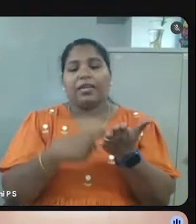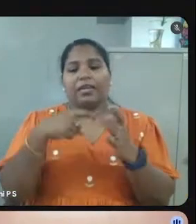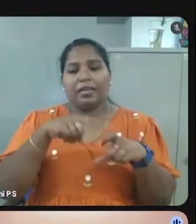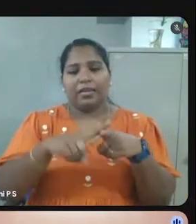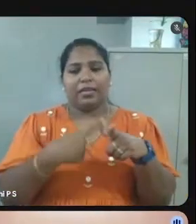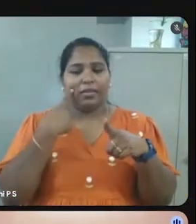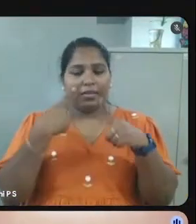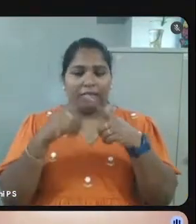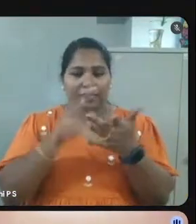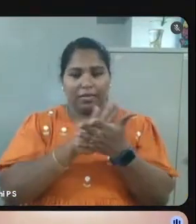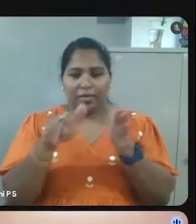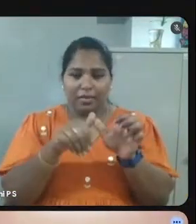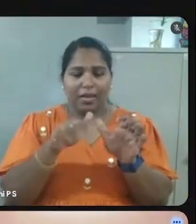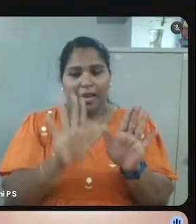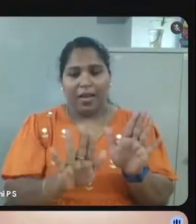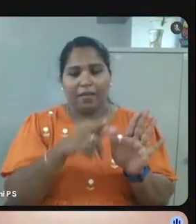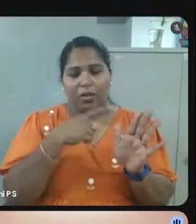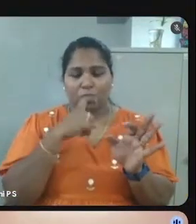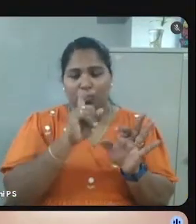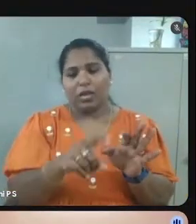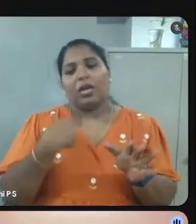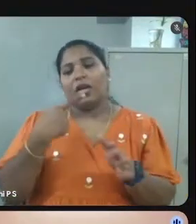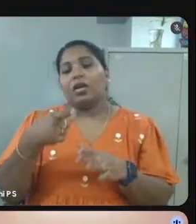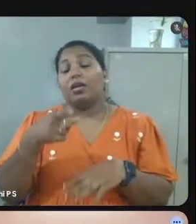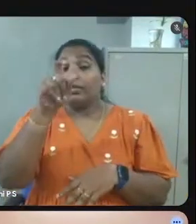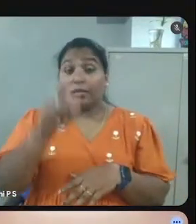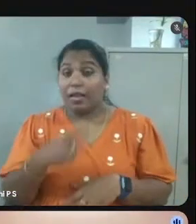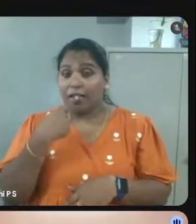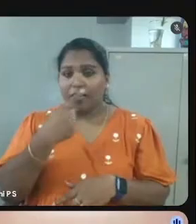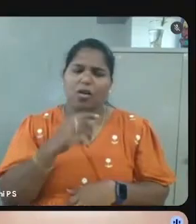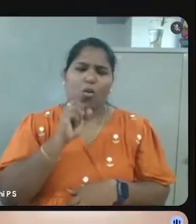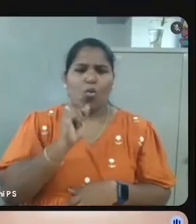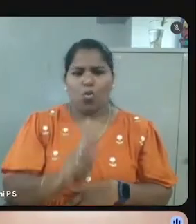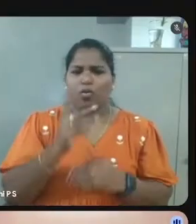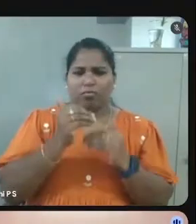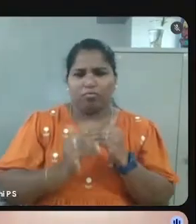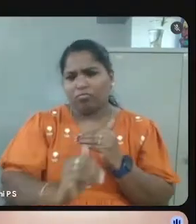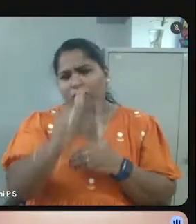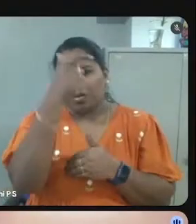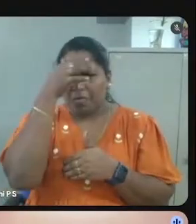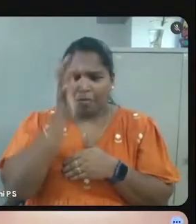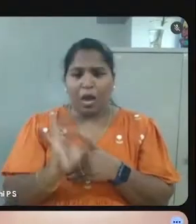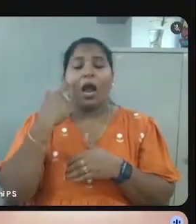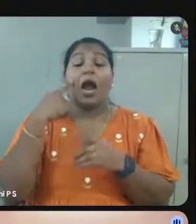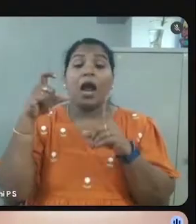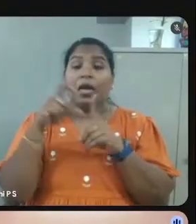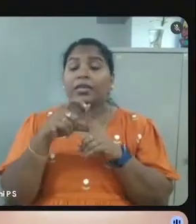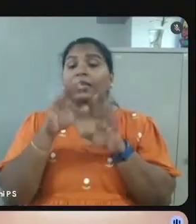എന്റെ ഭാഗത്താണ്, അതുകൊണ്ട് പ്രശ്നമില്ല. അത് എങ്ങനെ മുന്നോട്ട് പോകുന്ന ഐ ഡി ഉള്ള ആൾക്കാര്